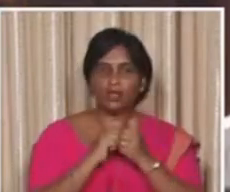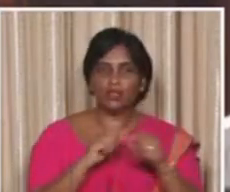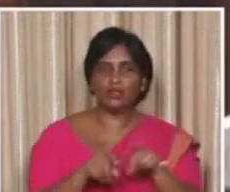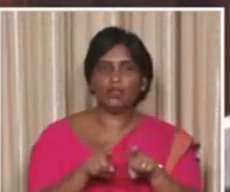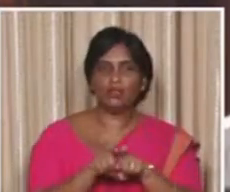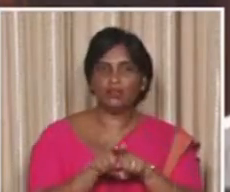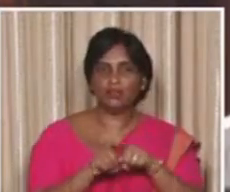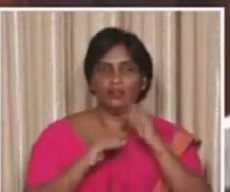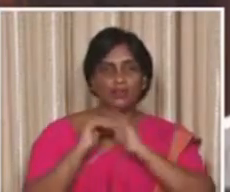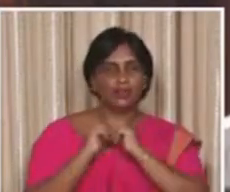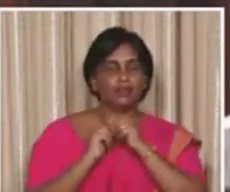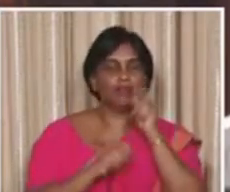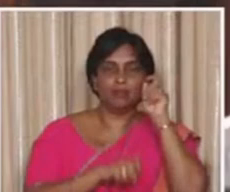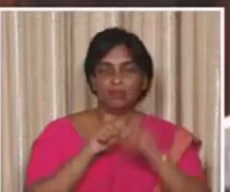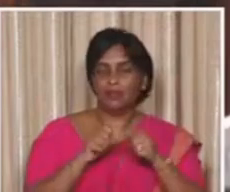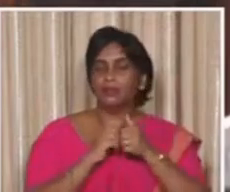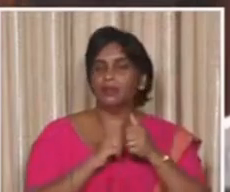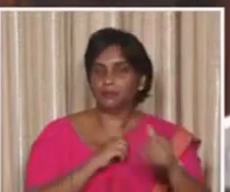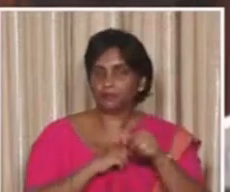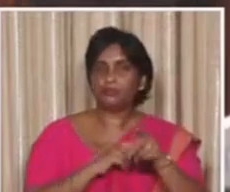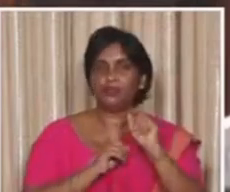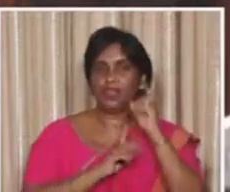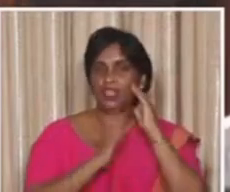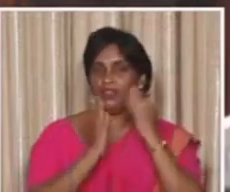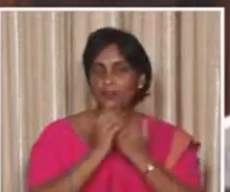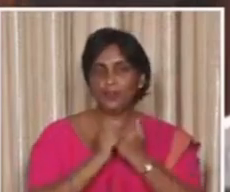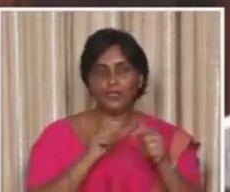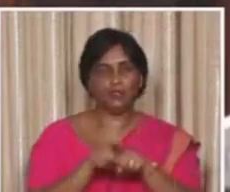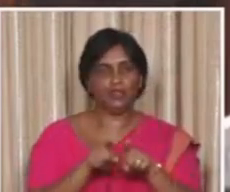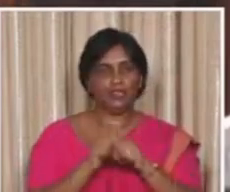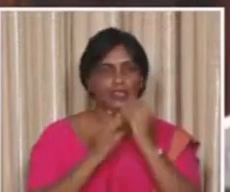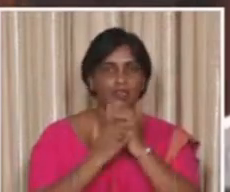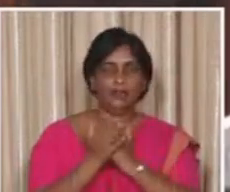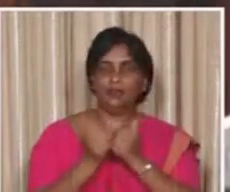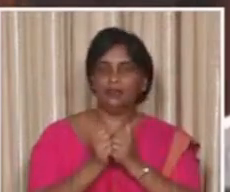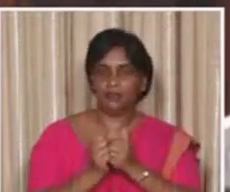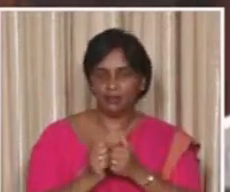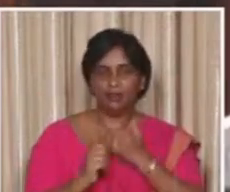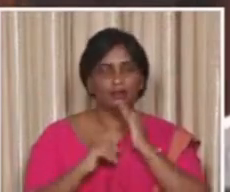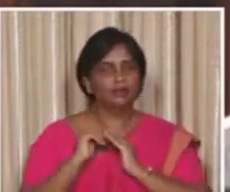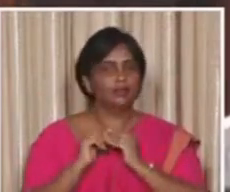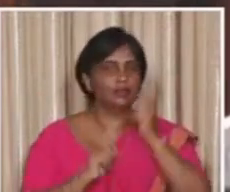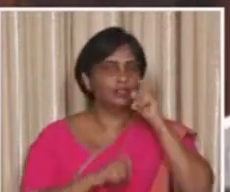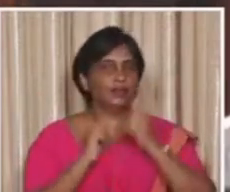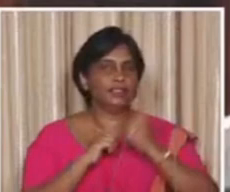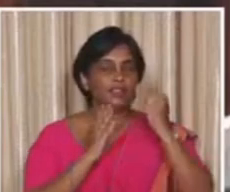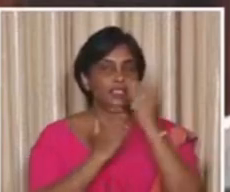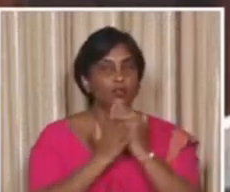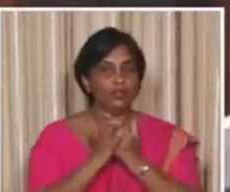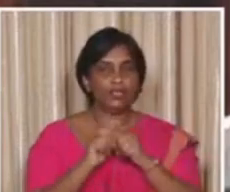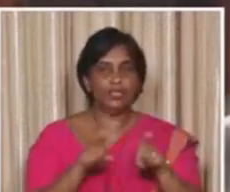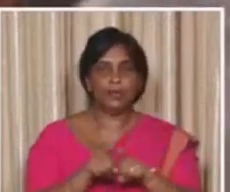கிழக்கிலே இருக்கும் தமிழ் பேசும் பாராளுமன்ற உறுப்பினர் வாக்களித்தால் எதிர்வரும் காலங்களில் எங்களுடைய மக்கள் அவர்களுக்கு சரியான பாடத்தை படிப்பிக்க